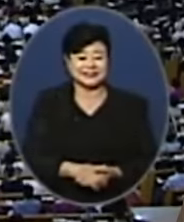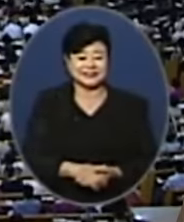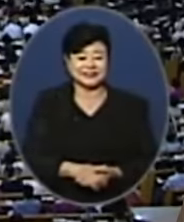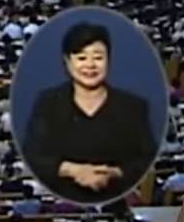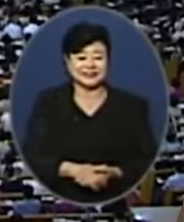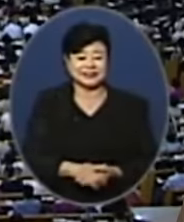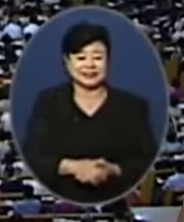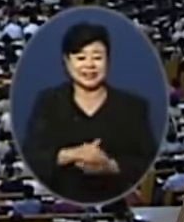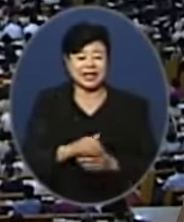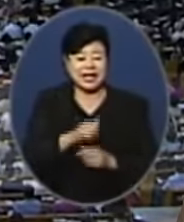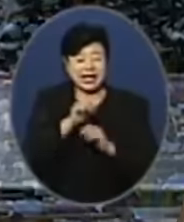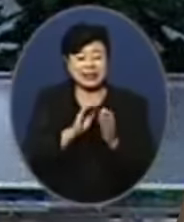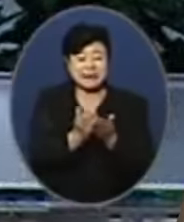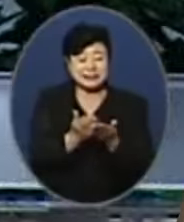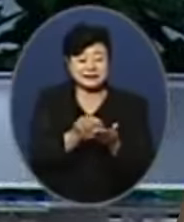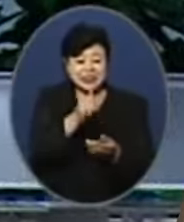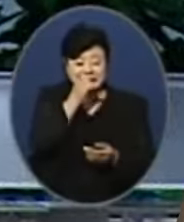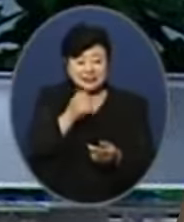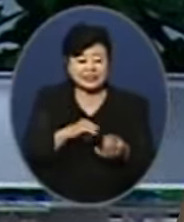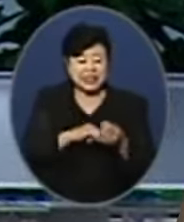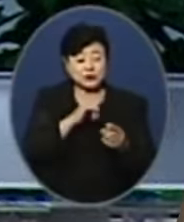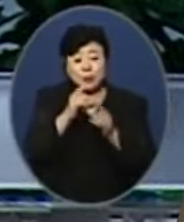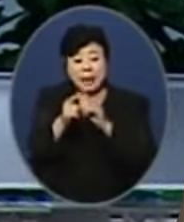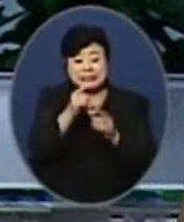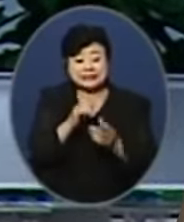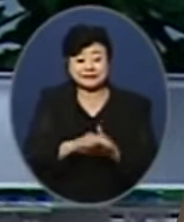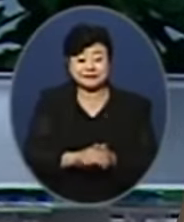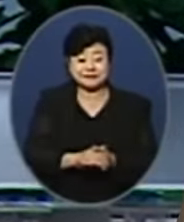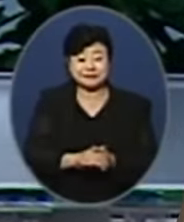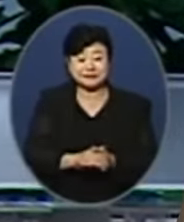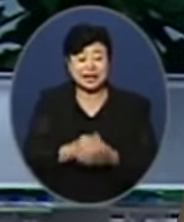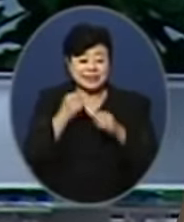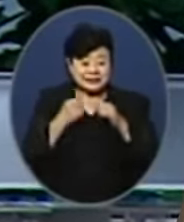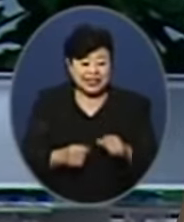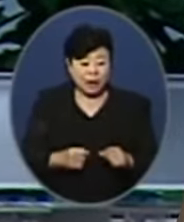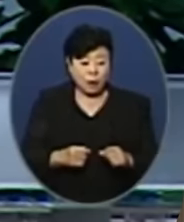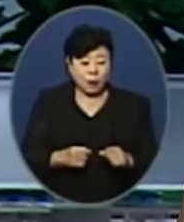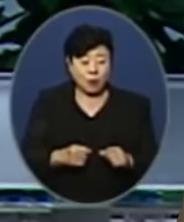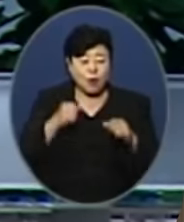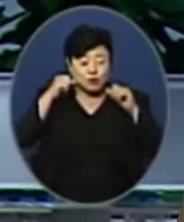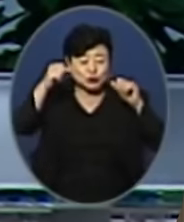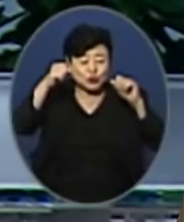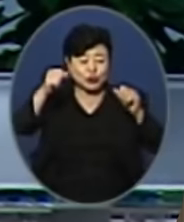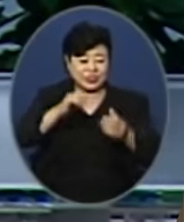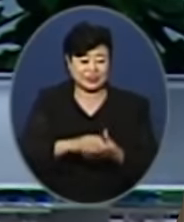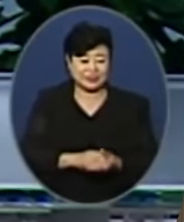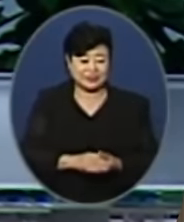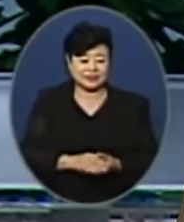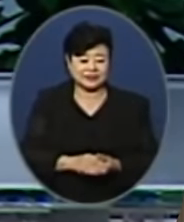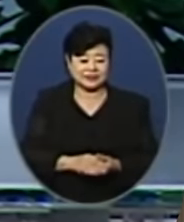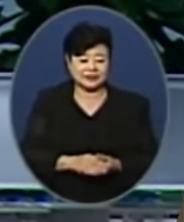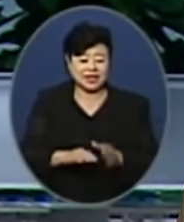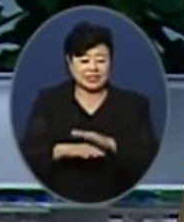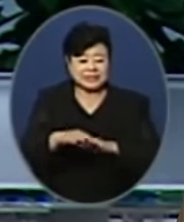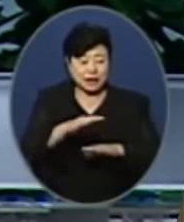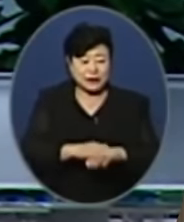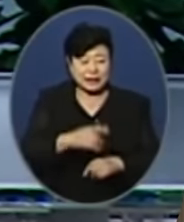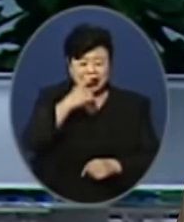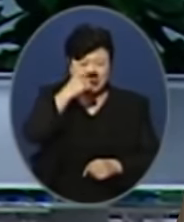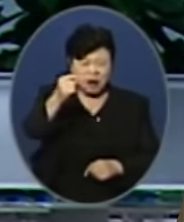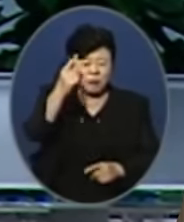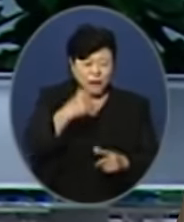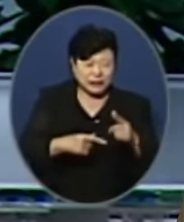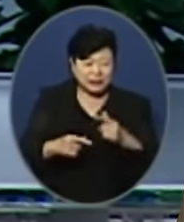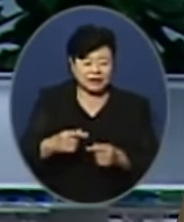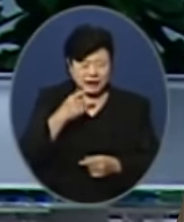이 성경에 있는 약속의 말씀은 살았고 운동력이 있어 좌우의 날선